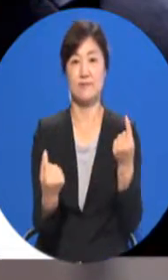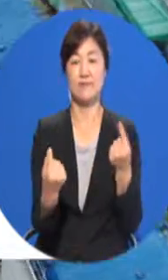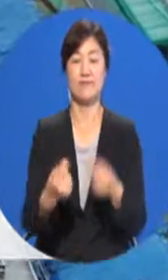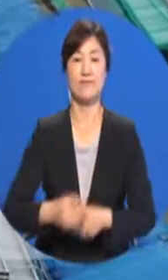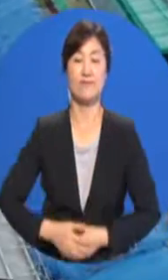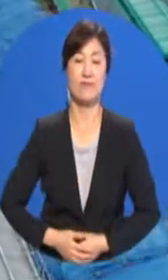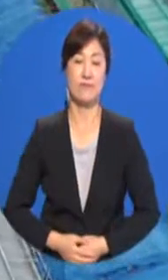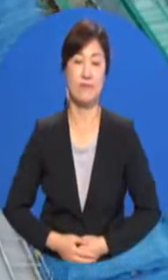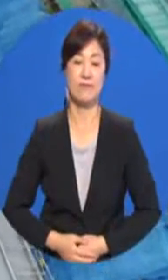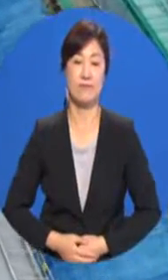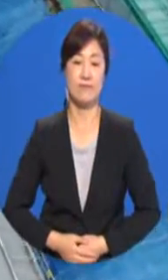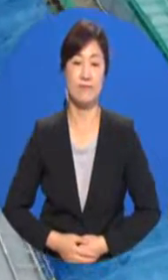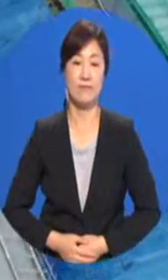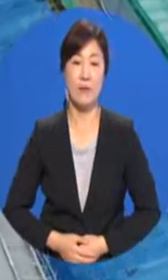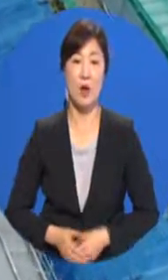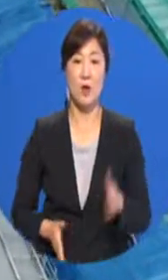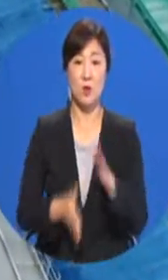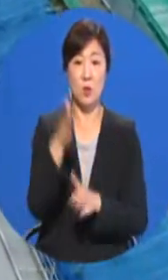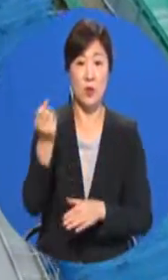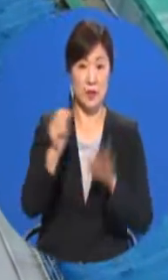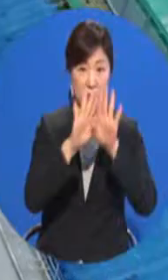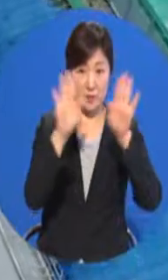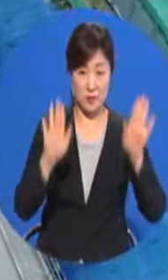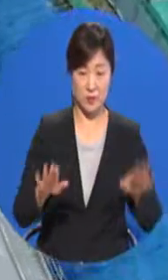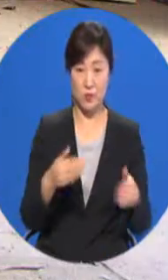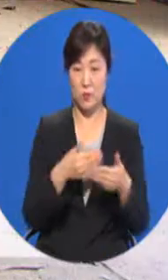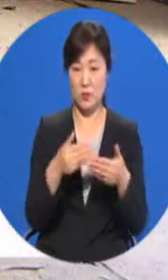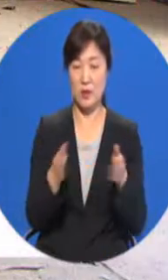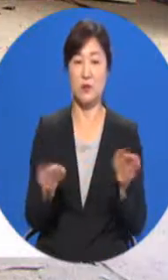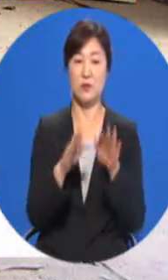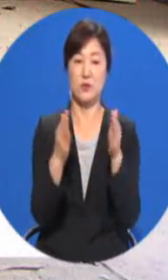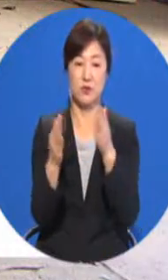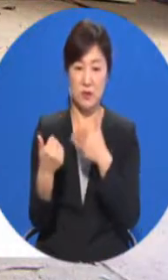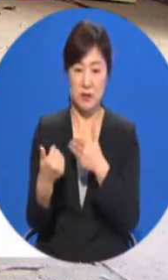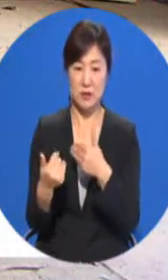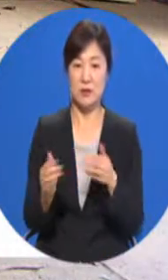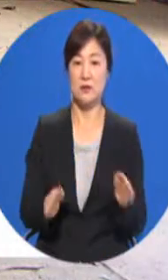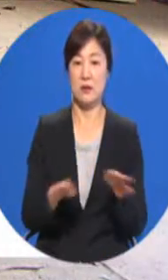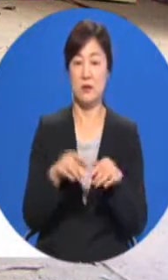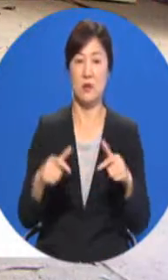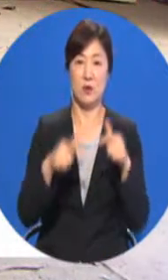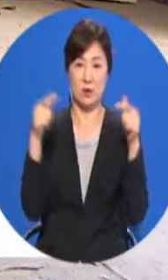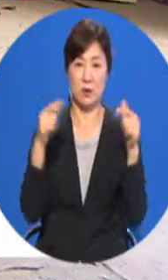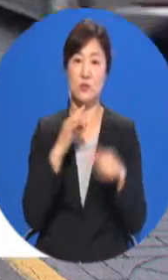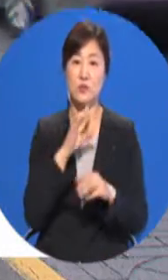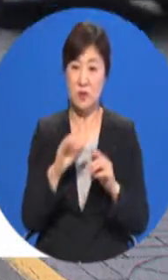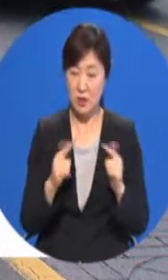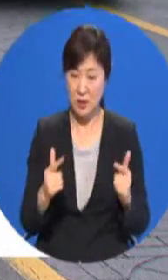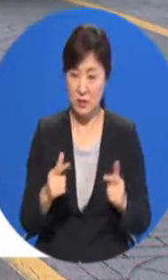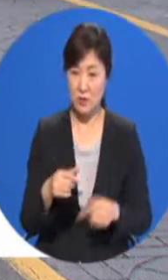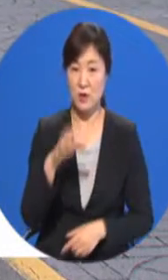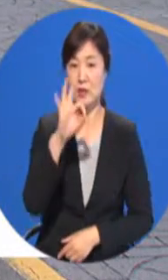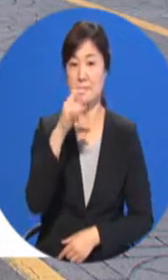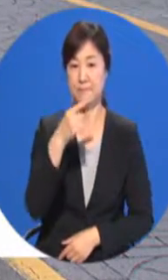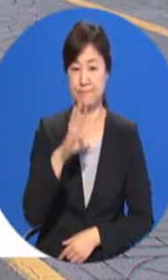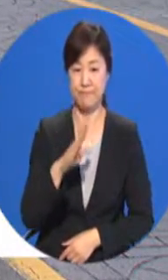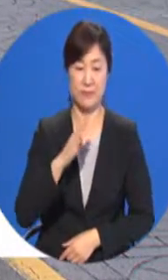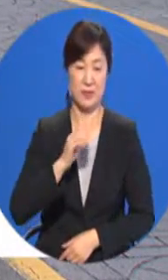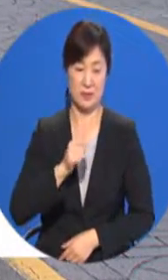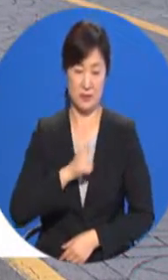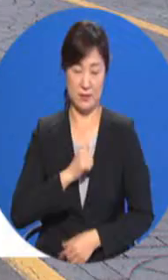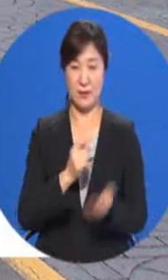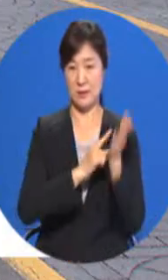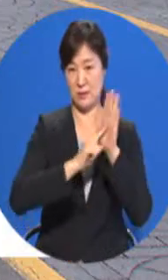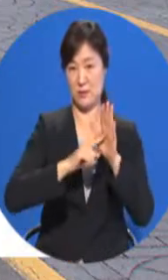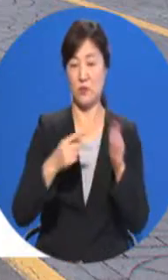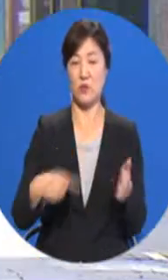좋겠다. 도림미술관 유치와 폐산업시설 활용 등 시설 확장 못지않게 광양읍의 정체성이 드러날 수 있도록 관심을